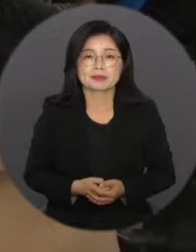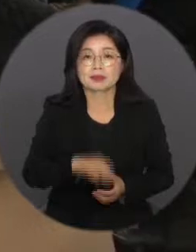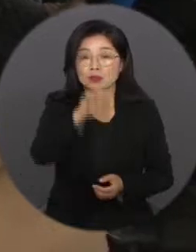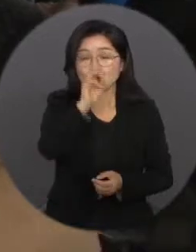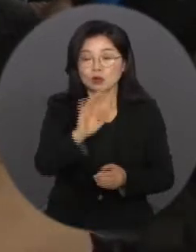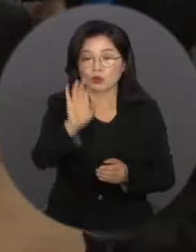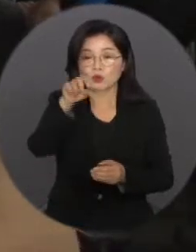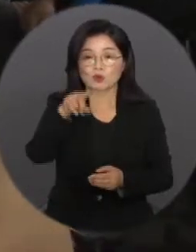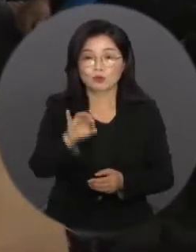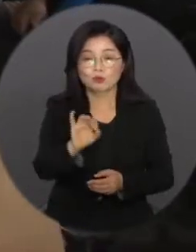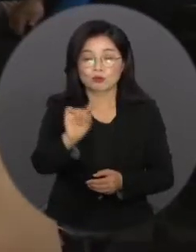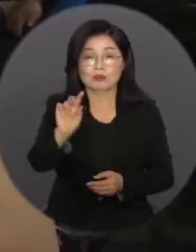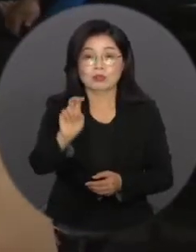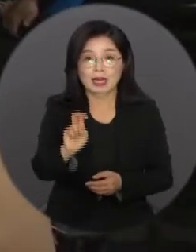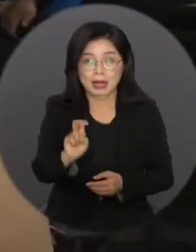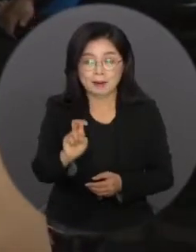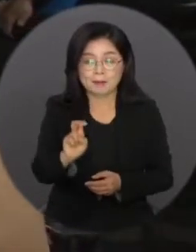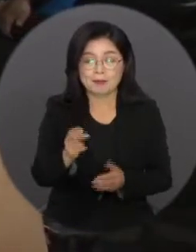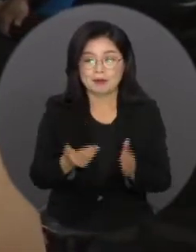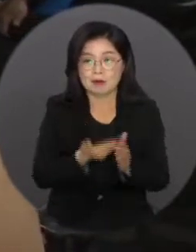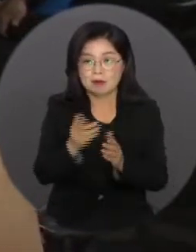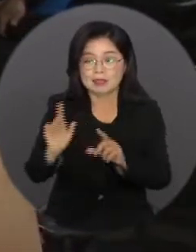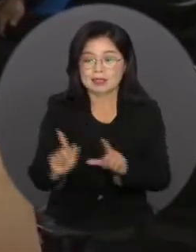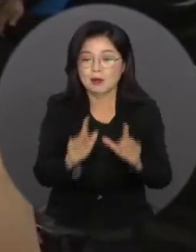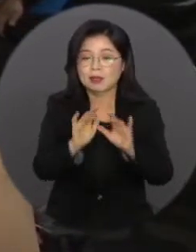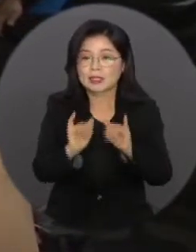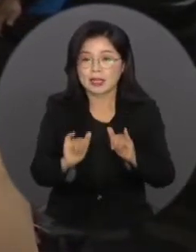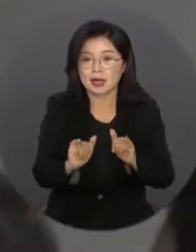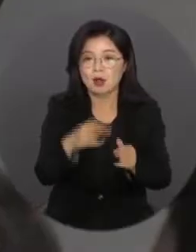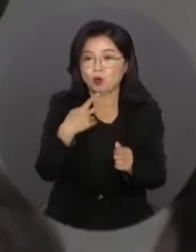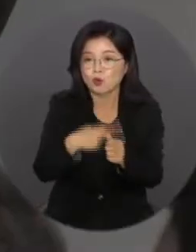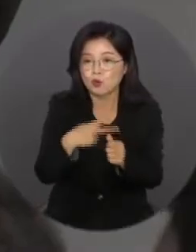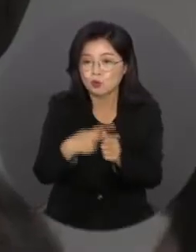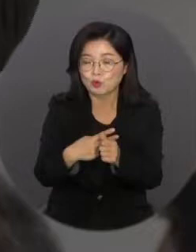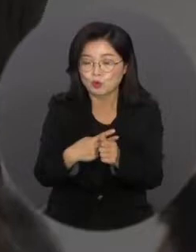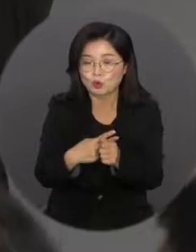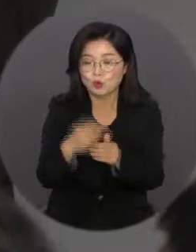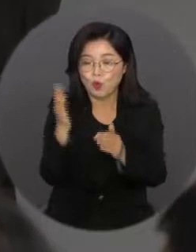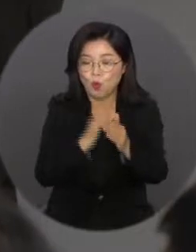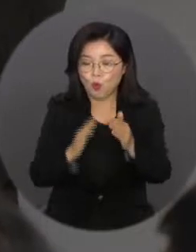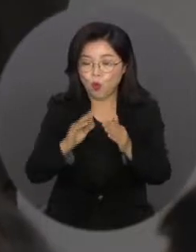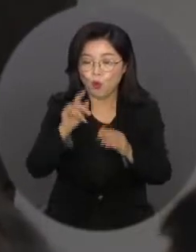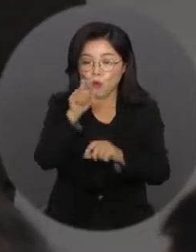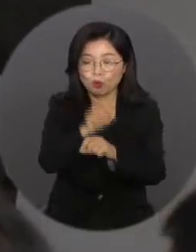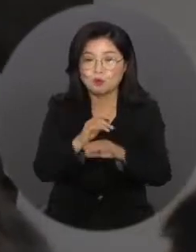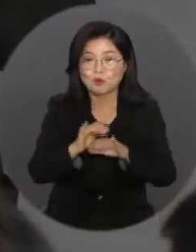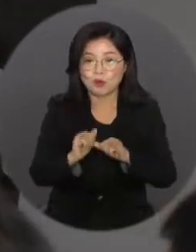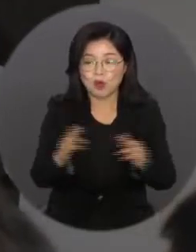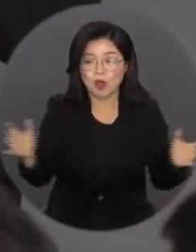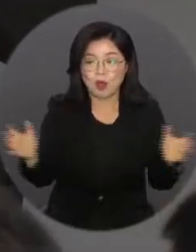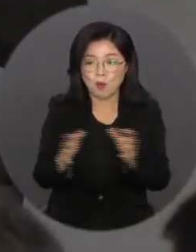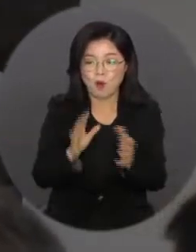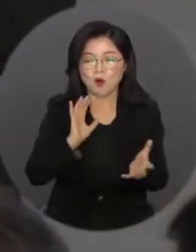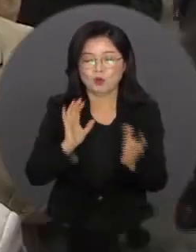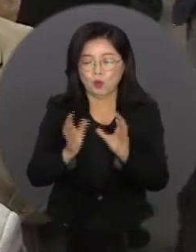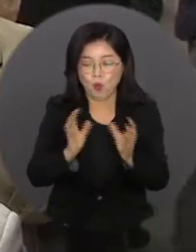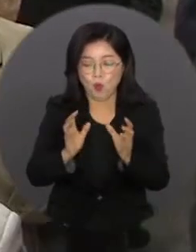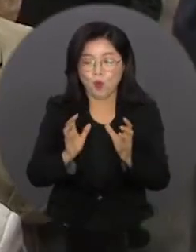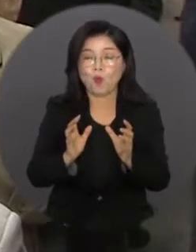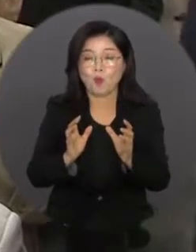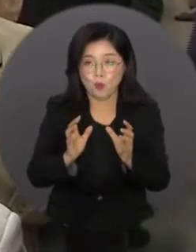광주 풍암동 주민과 대학 교수, 광주시청 관계자들이 풍암호수 수질 개선 대책을 논의하기 위해 한자리에